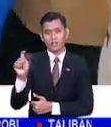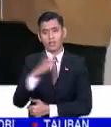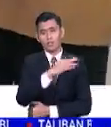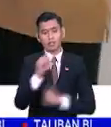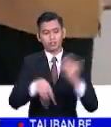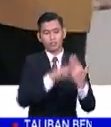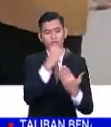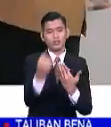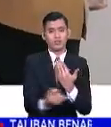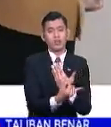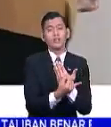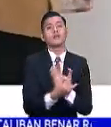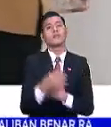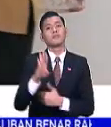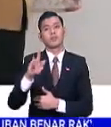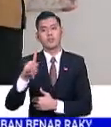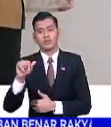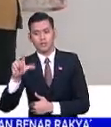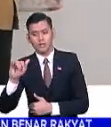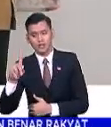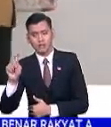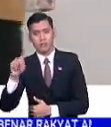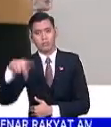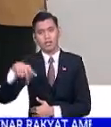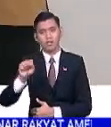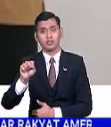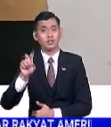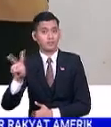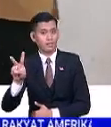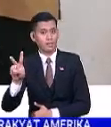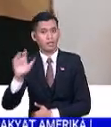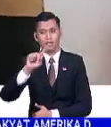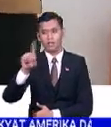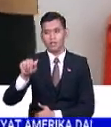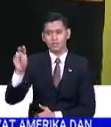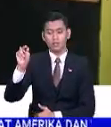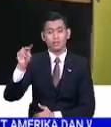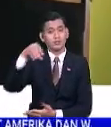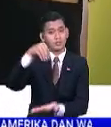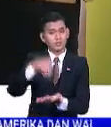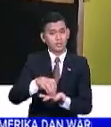MMC Pembentungan Langat MMC PLSB Azian Baharudin di